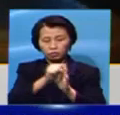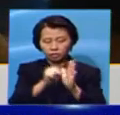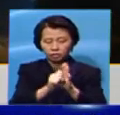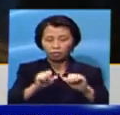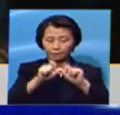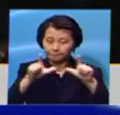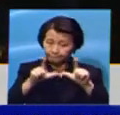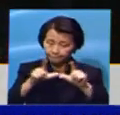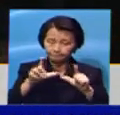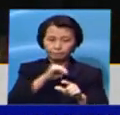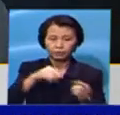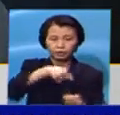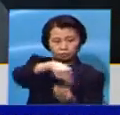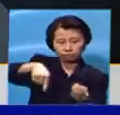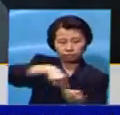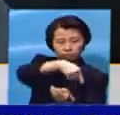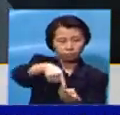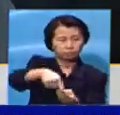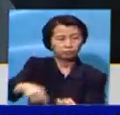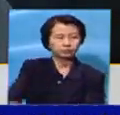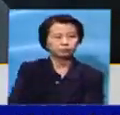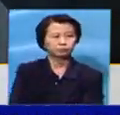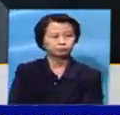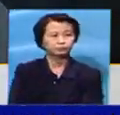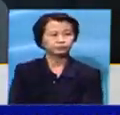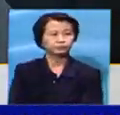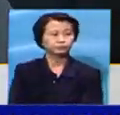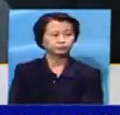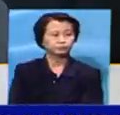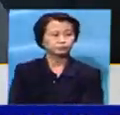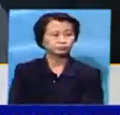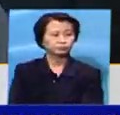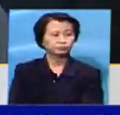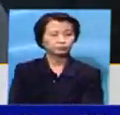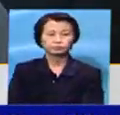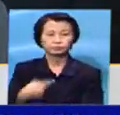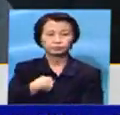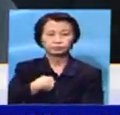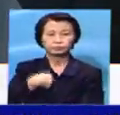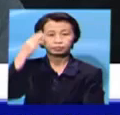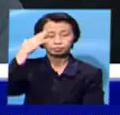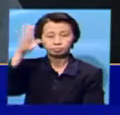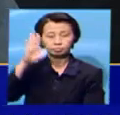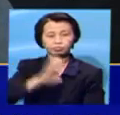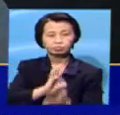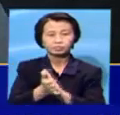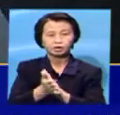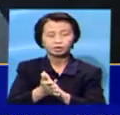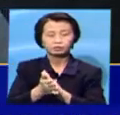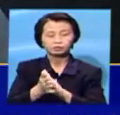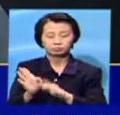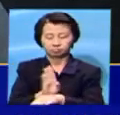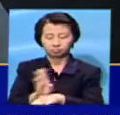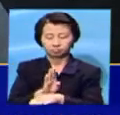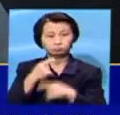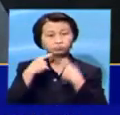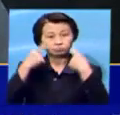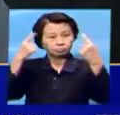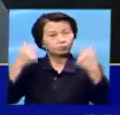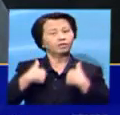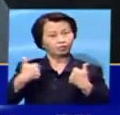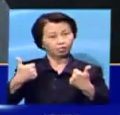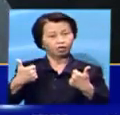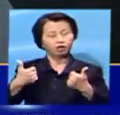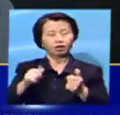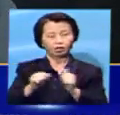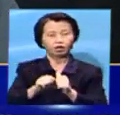dan persekitaran saya pun takangka untuk menjadi peniaga Cemerlang ni cuma saya mementingkan aspek